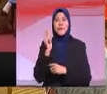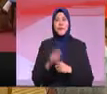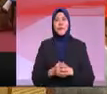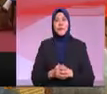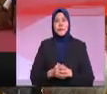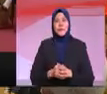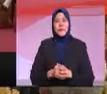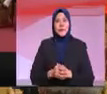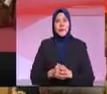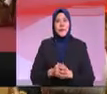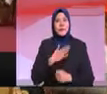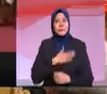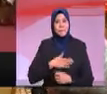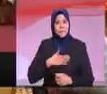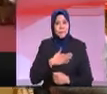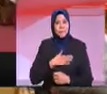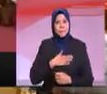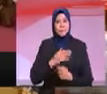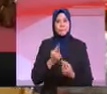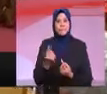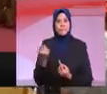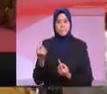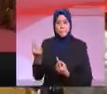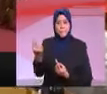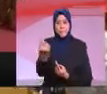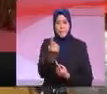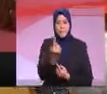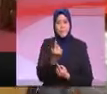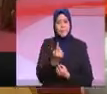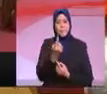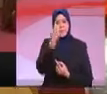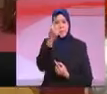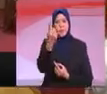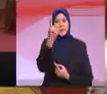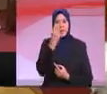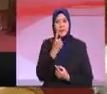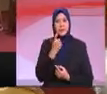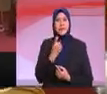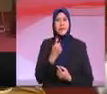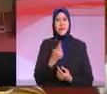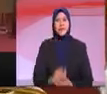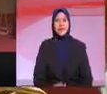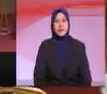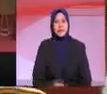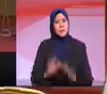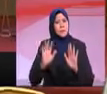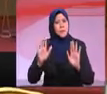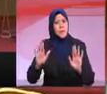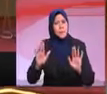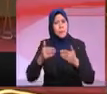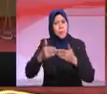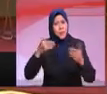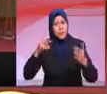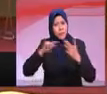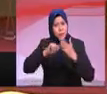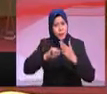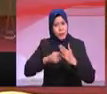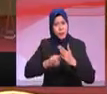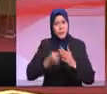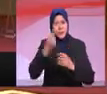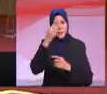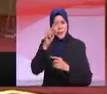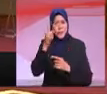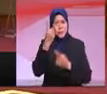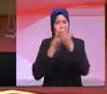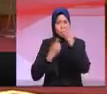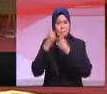diminta supaya tampil ke hadapan untuk bertanyakan soalan. Mungkin sebelum kita mula untuk